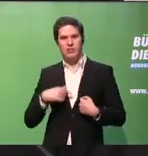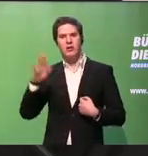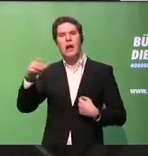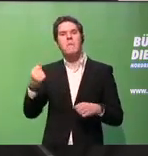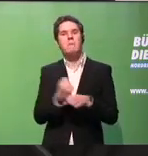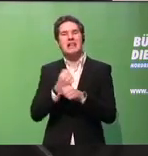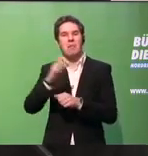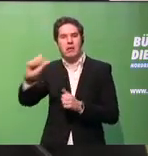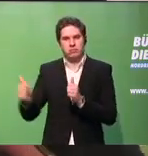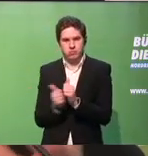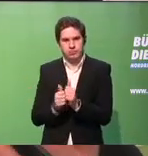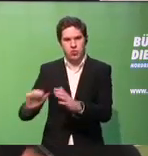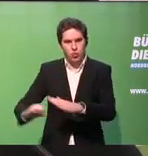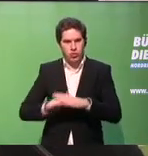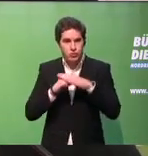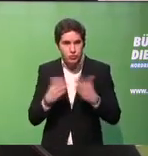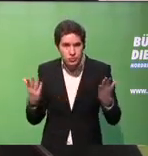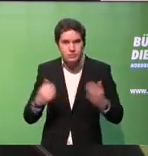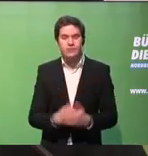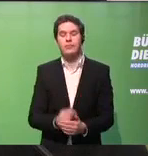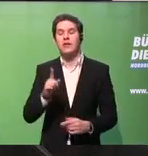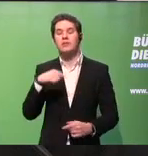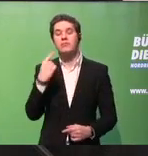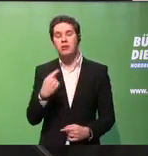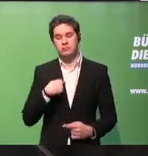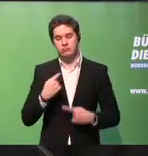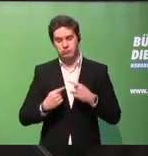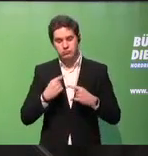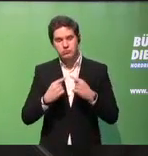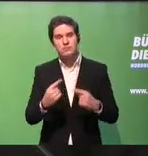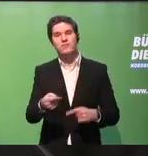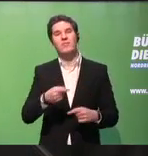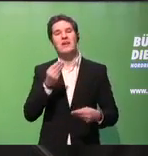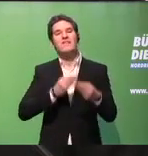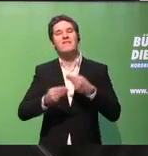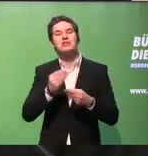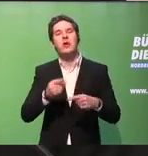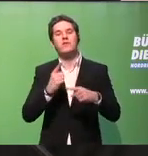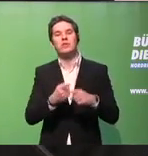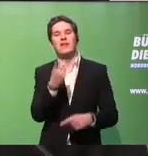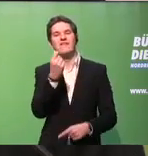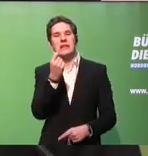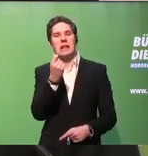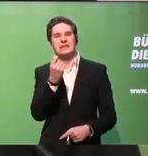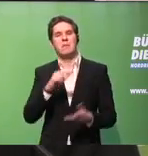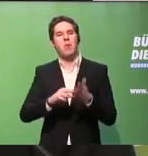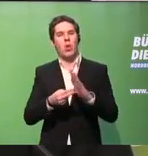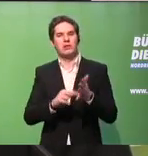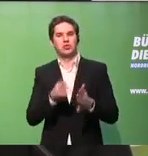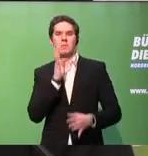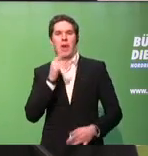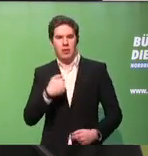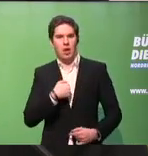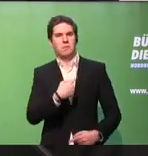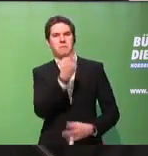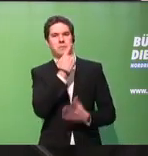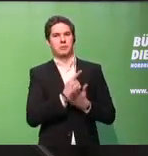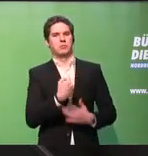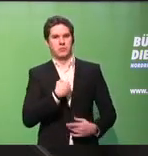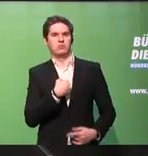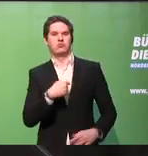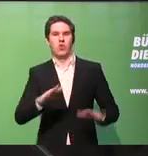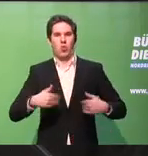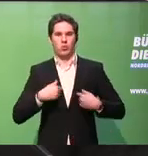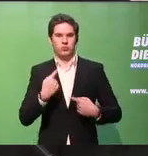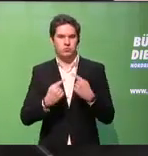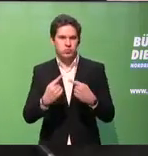habe, sondern ich bin dann zum wirtschafts- und finanzpolitischen Sprecher in dieser heißen Phase gemacht worden. Und in